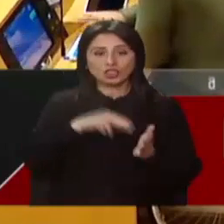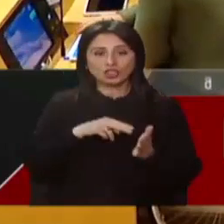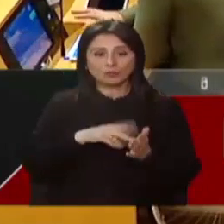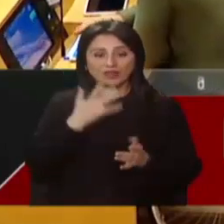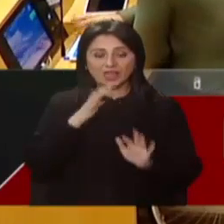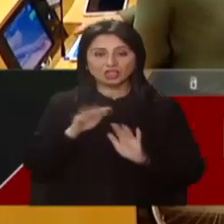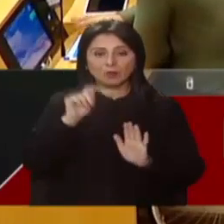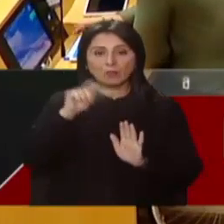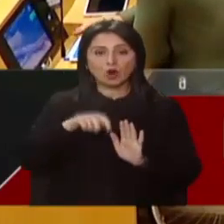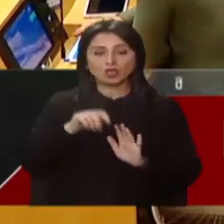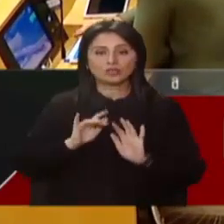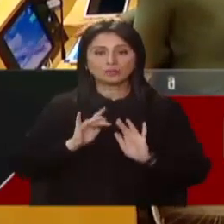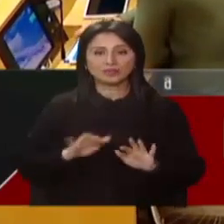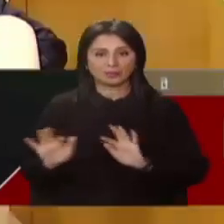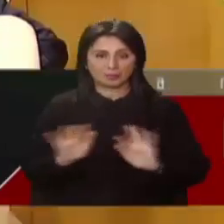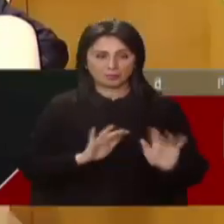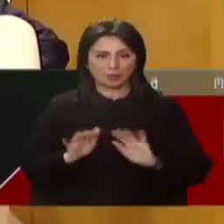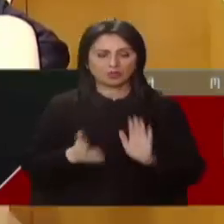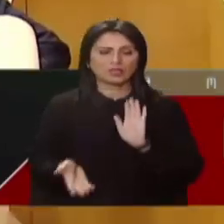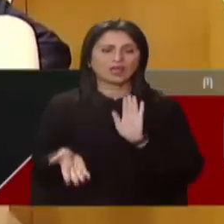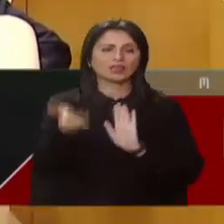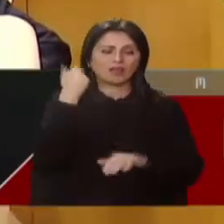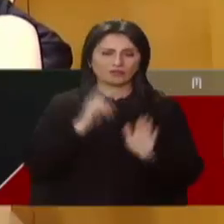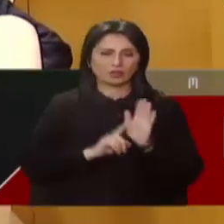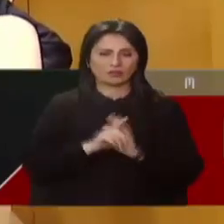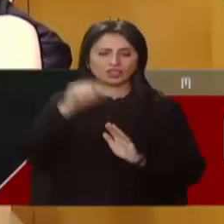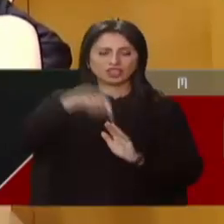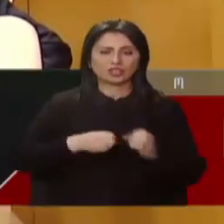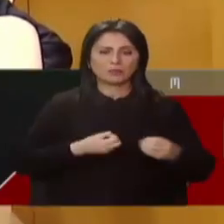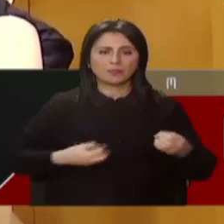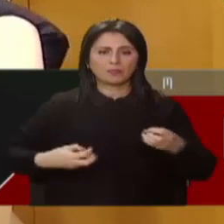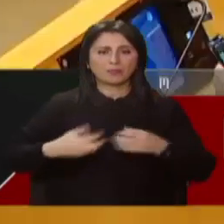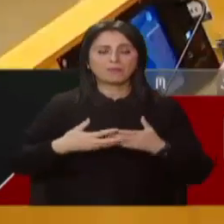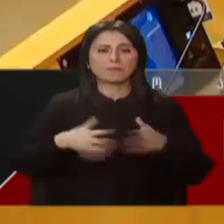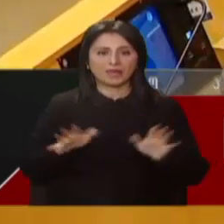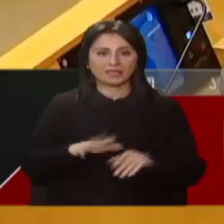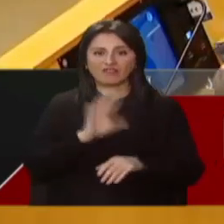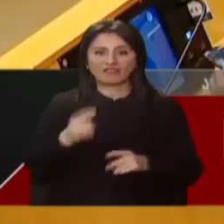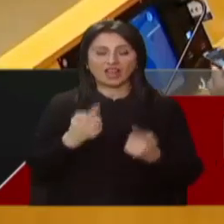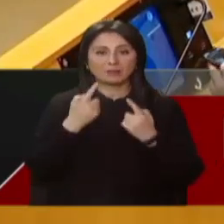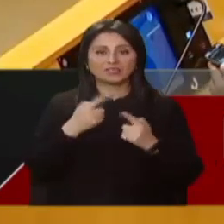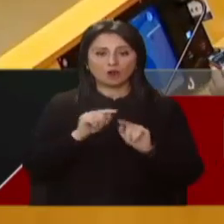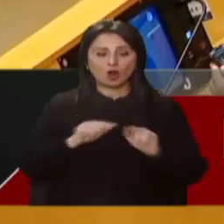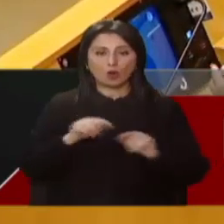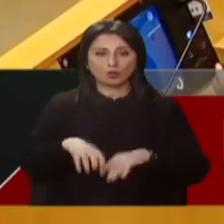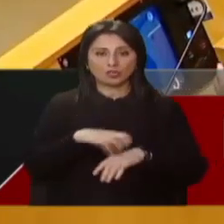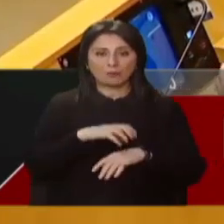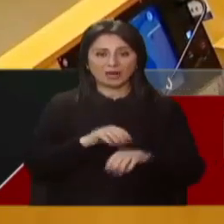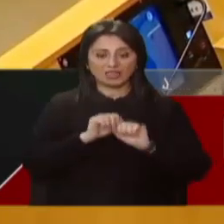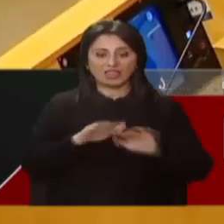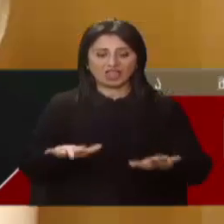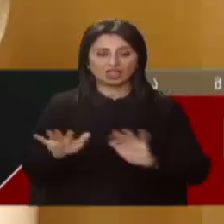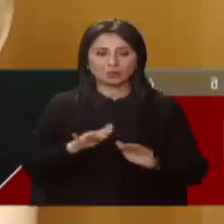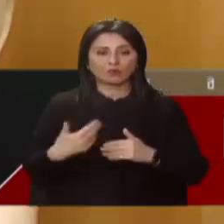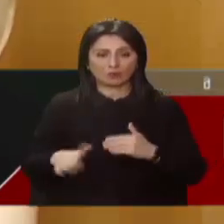კი ნაციონალურ მოძრაობაში მიმდინარე პროცესები დიდი ხნის წინ დაწყებულ შიდა დაპირისპირებაზე მეტია და ყველაზე მსხვილი ოპოზიციური პარტიის დაშლის